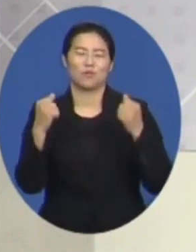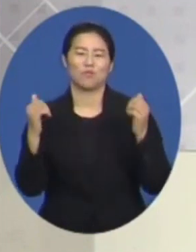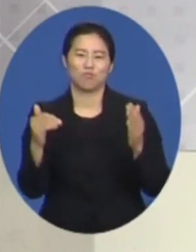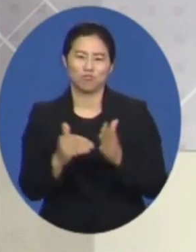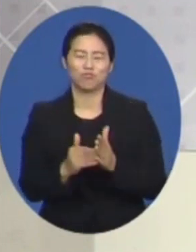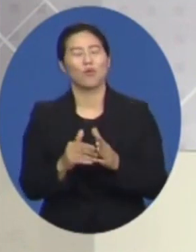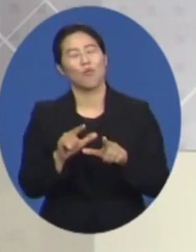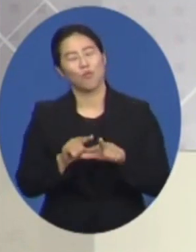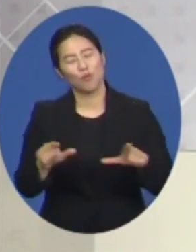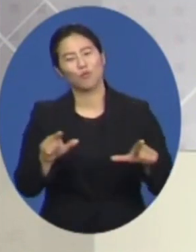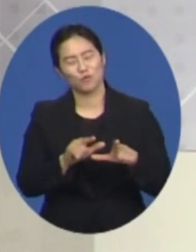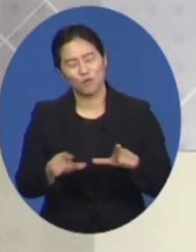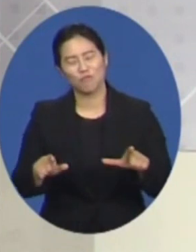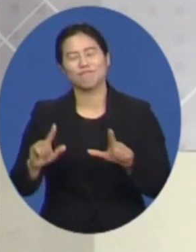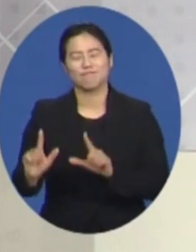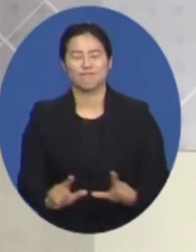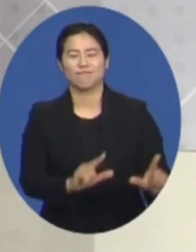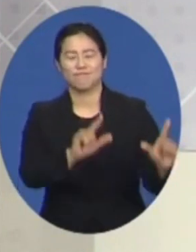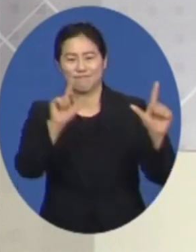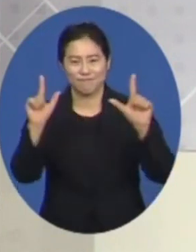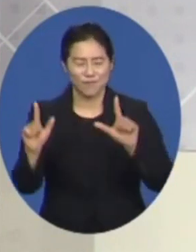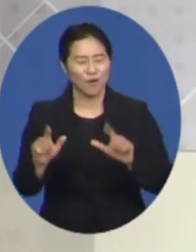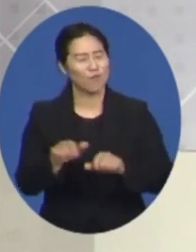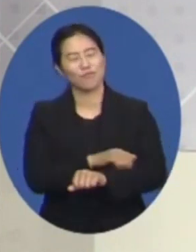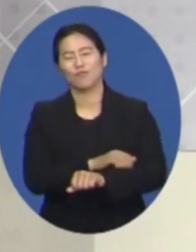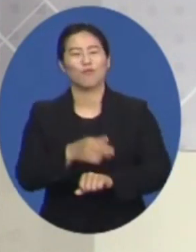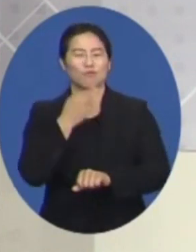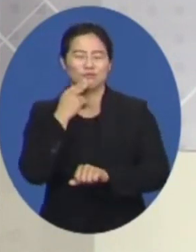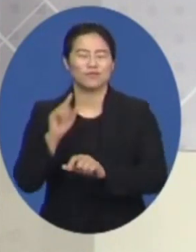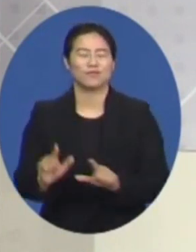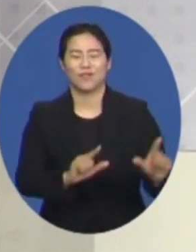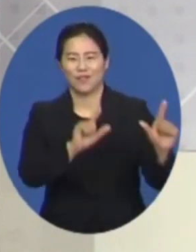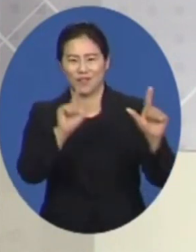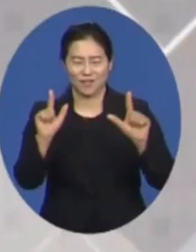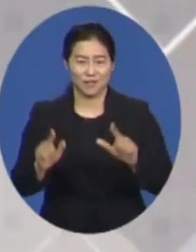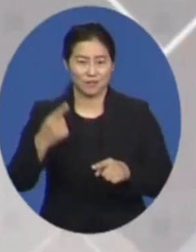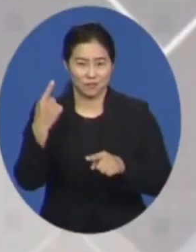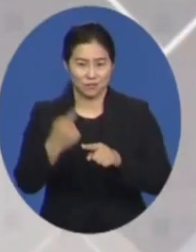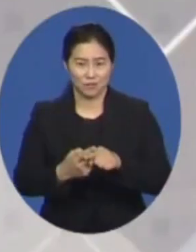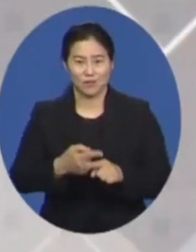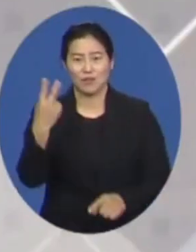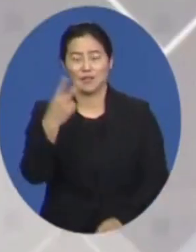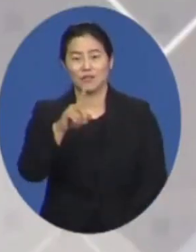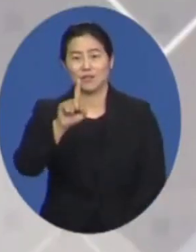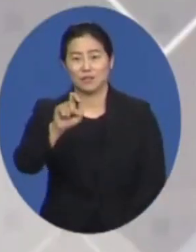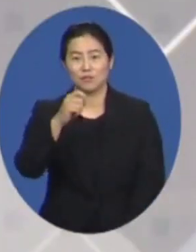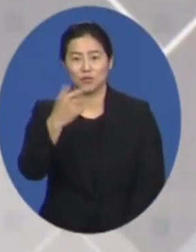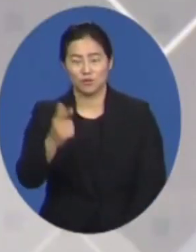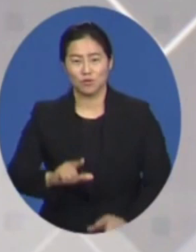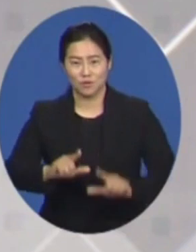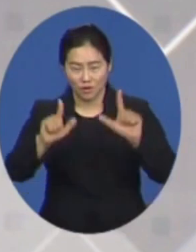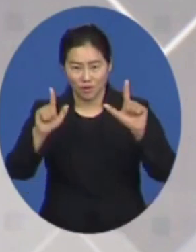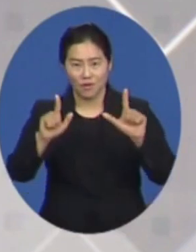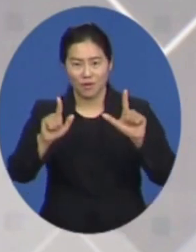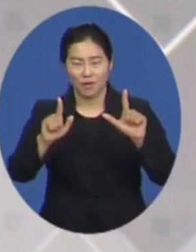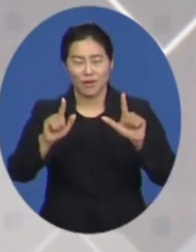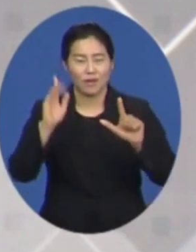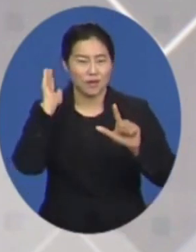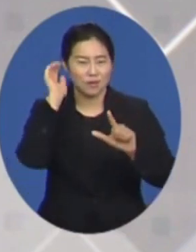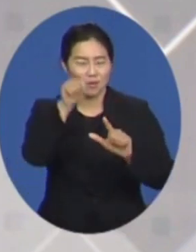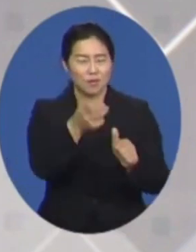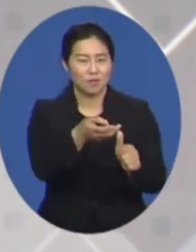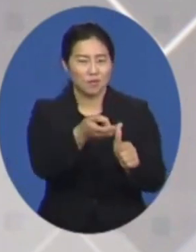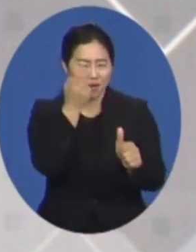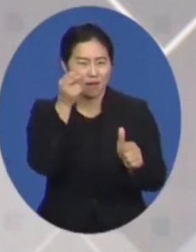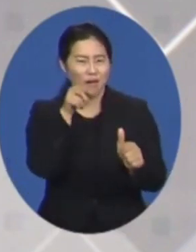원주 시민의 한사람으로 아무 불편없이 살아왔습니다 그러던 중 2016년 단